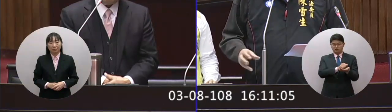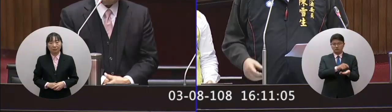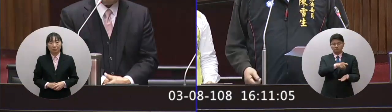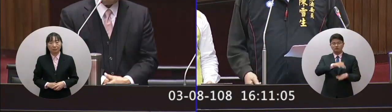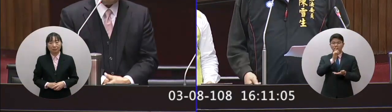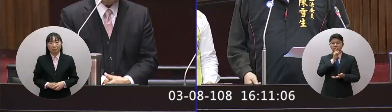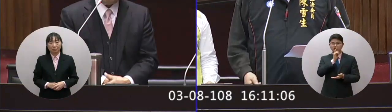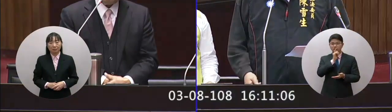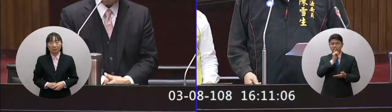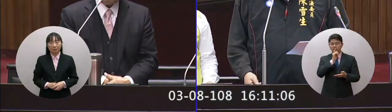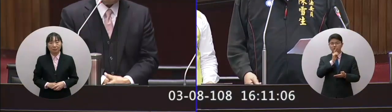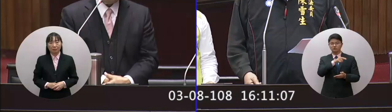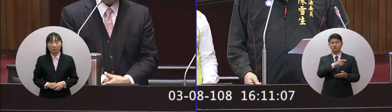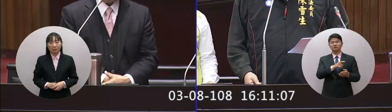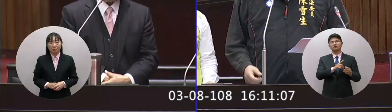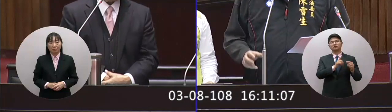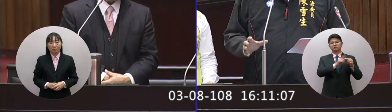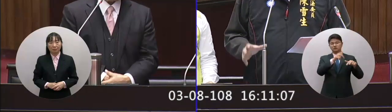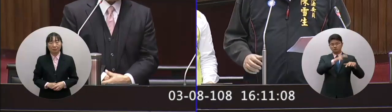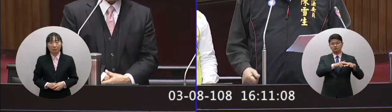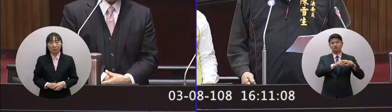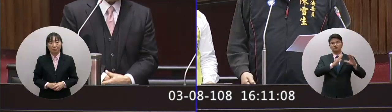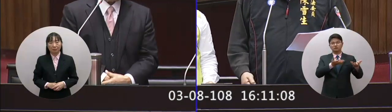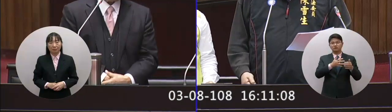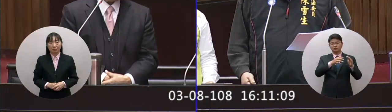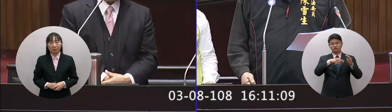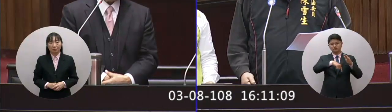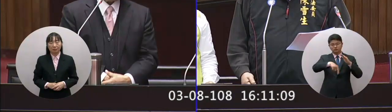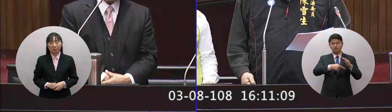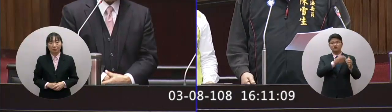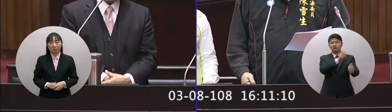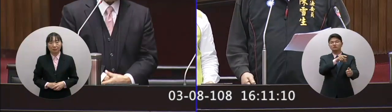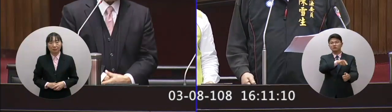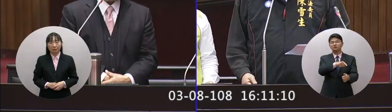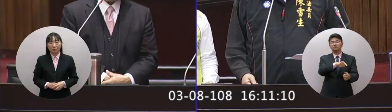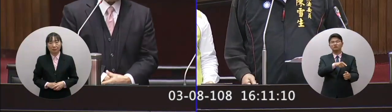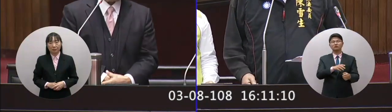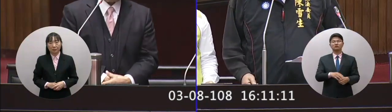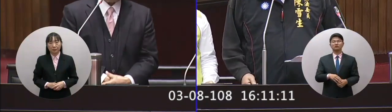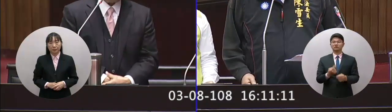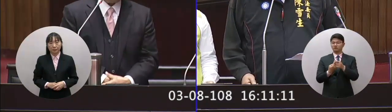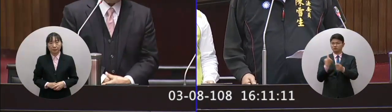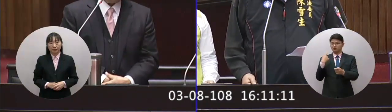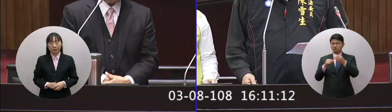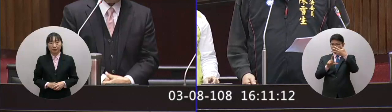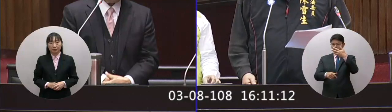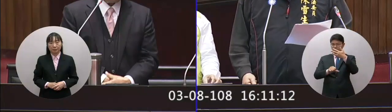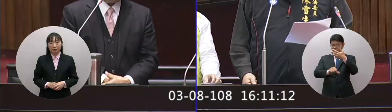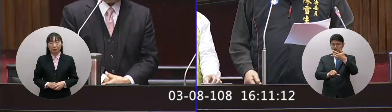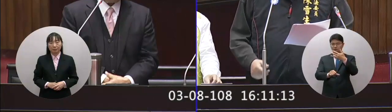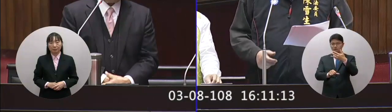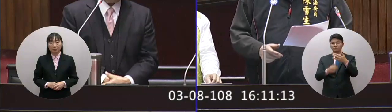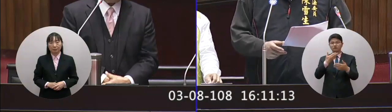记得中共国务院的指示，他继续扩大啊， 那么在去年八月五号完成了福